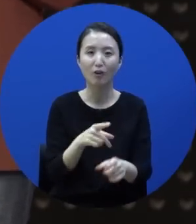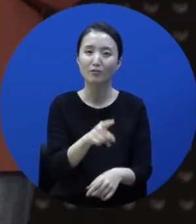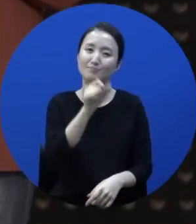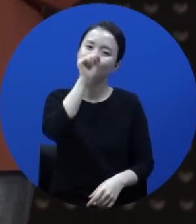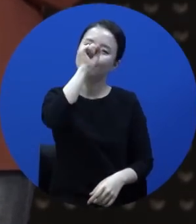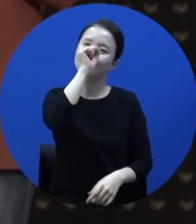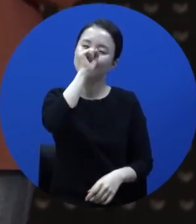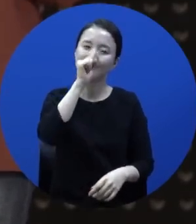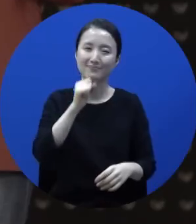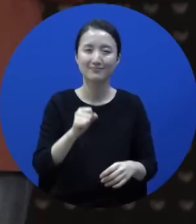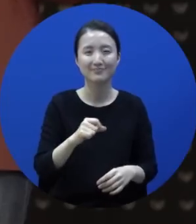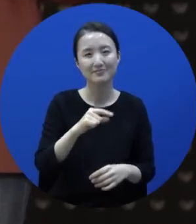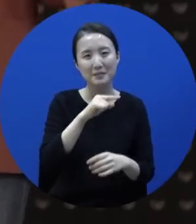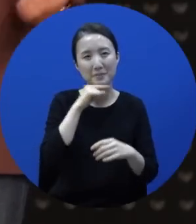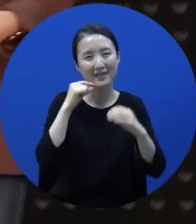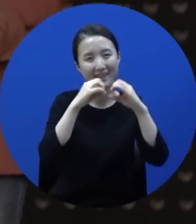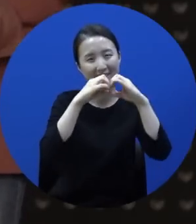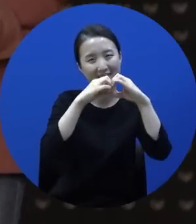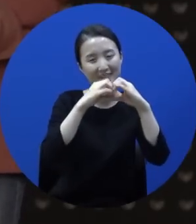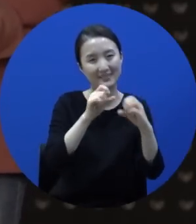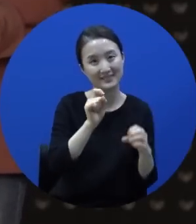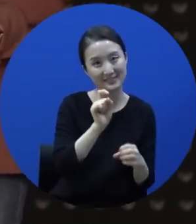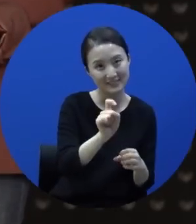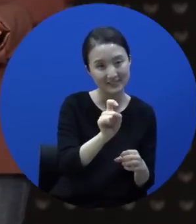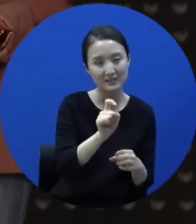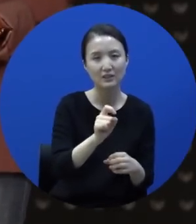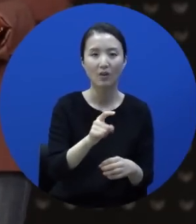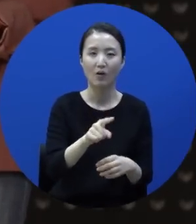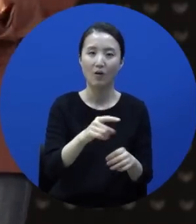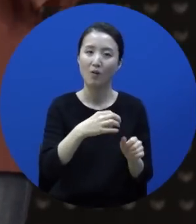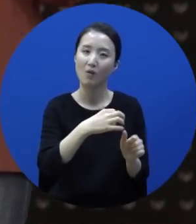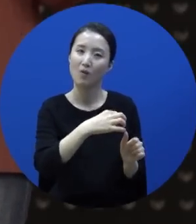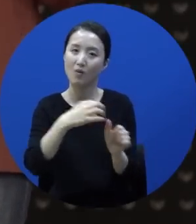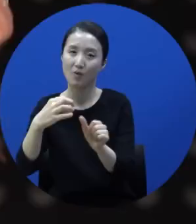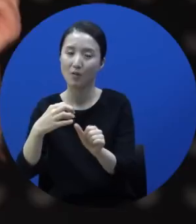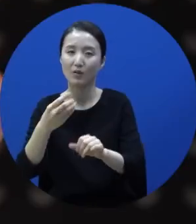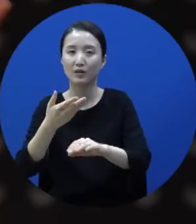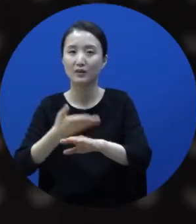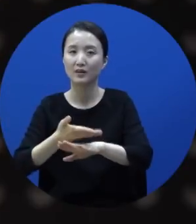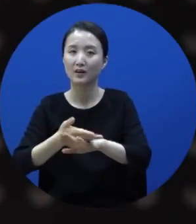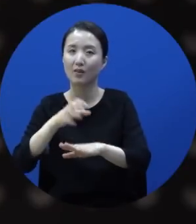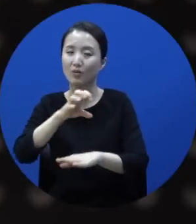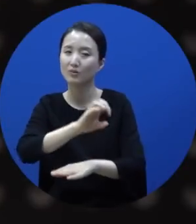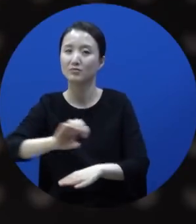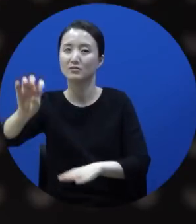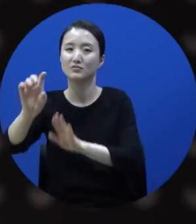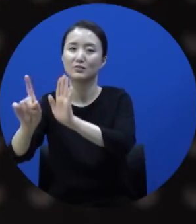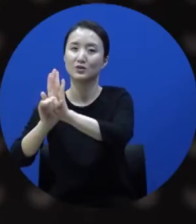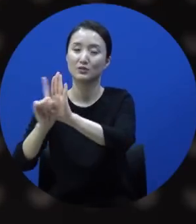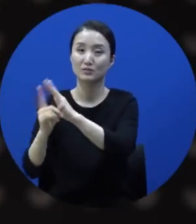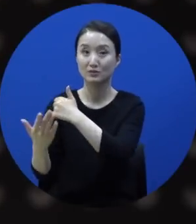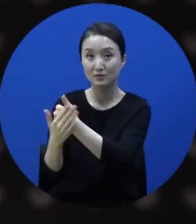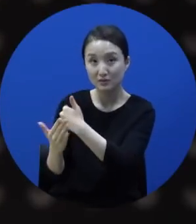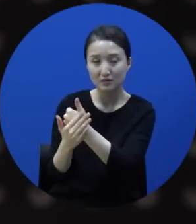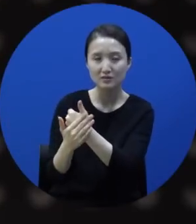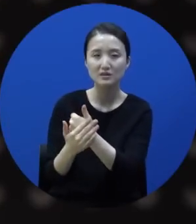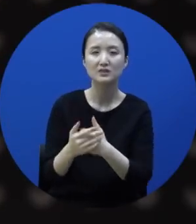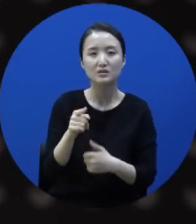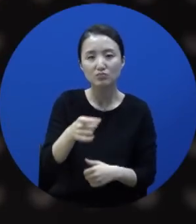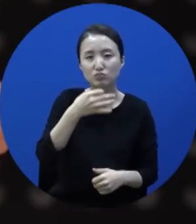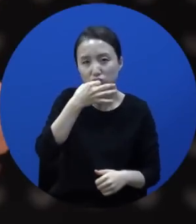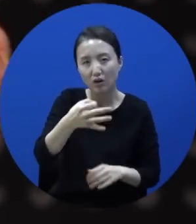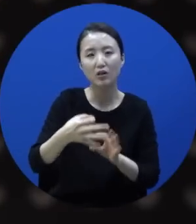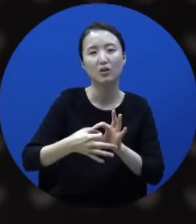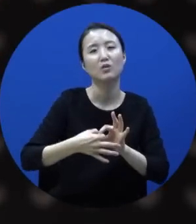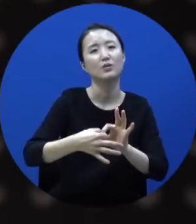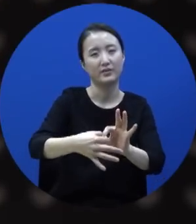때, 그때 우리는 관계가 맺어집니다. 그리고 그런 관계들이 계속 지속적으로 만들어지면 어떻게 되냐면 아,